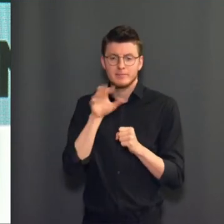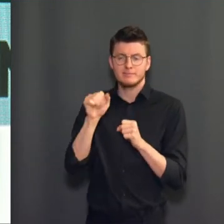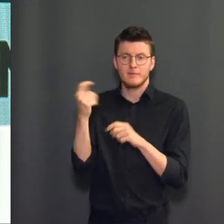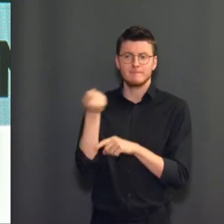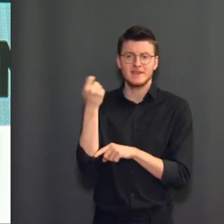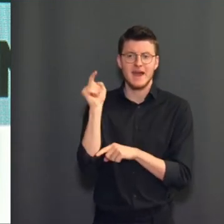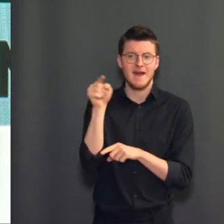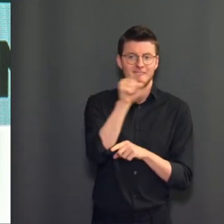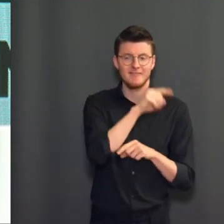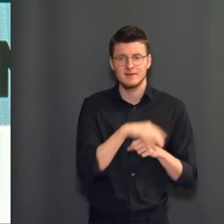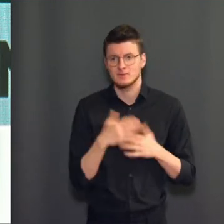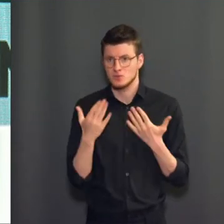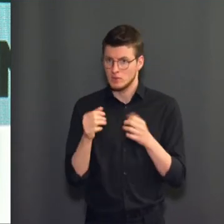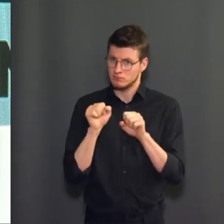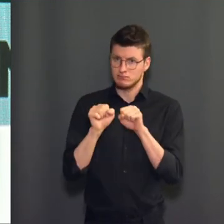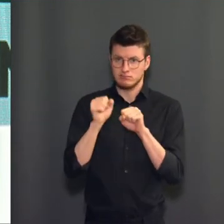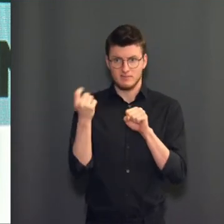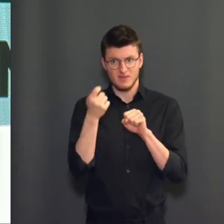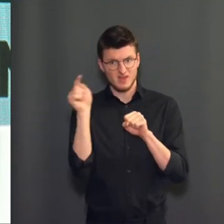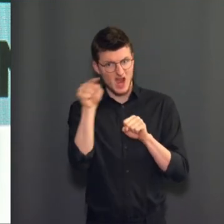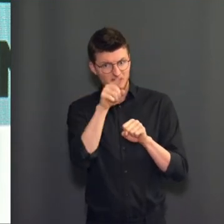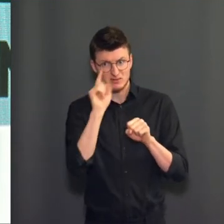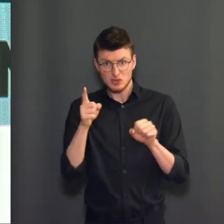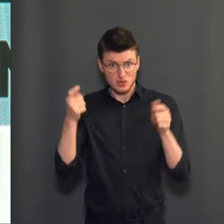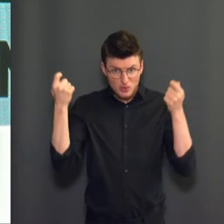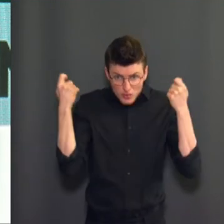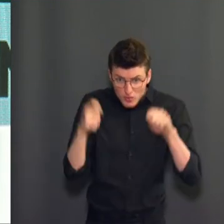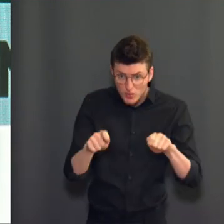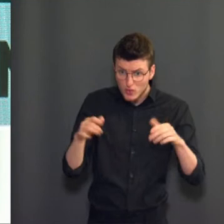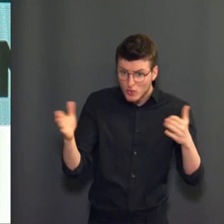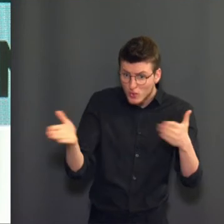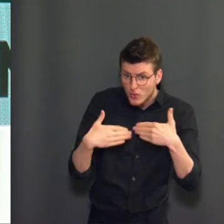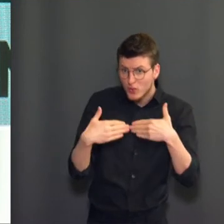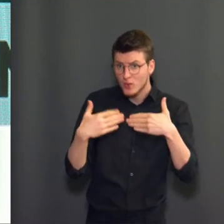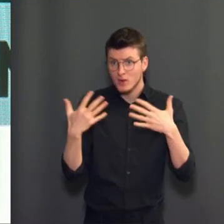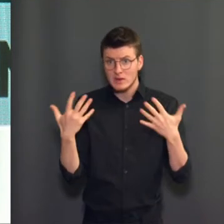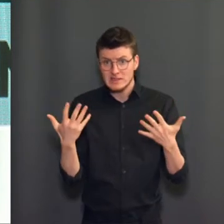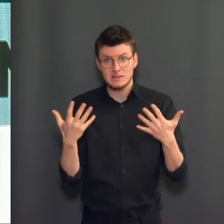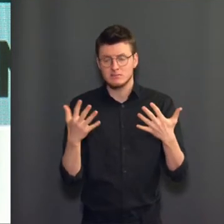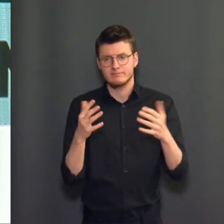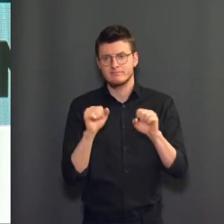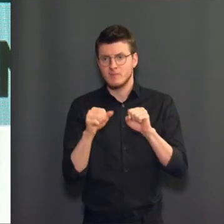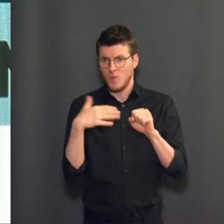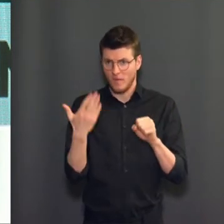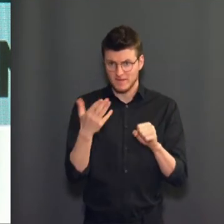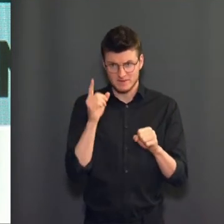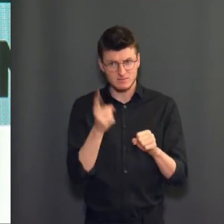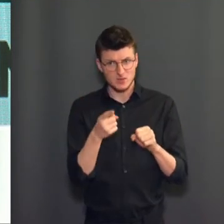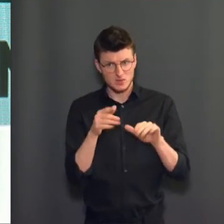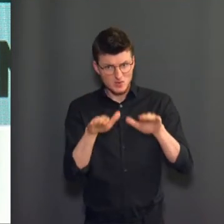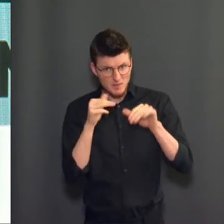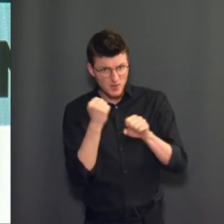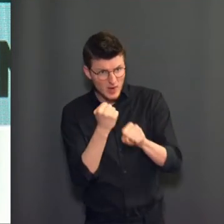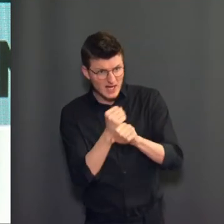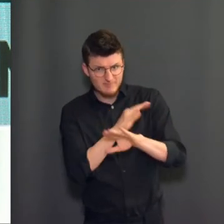Dit kan vermijden dat activiteiten op bedrijven moeten worden stilgelegd of bedrijven zelfs tijdelijk moeten gesloten worden.